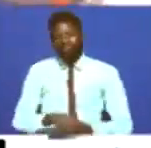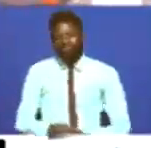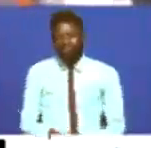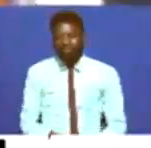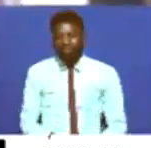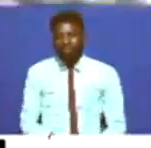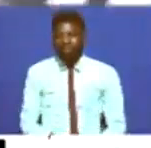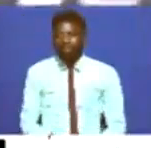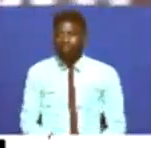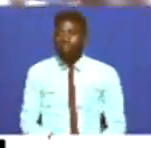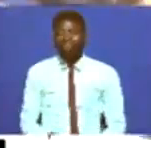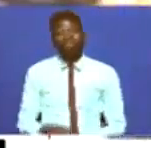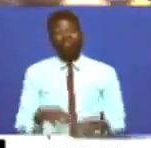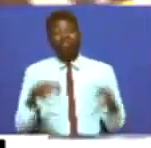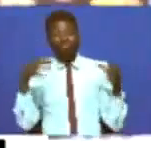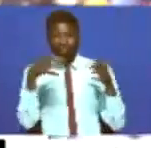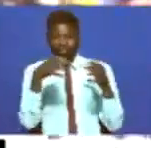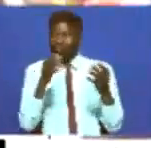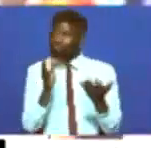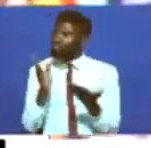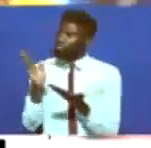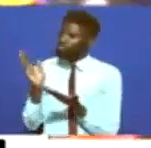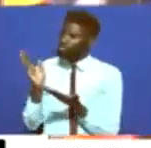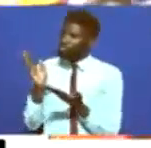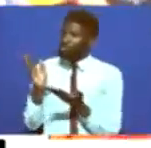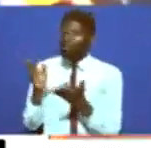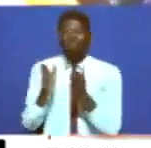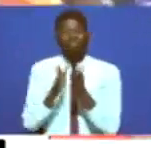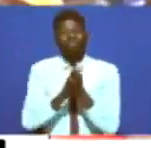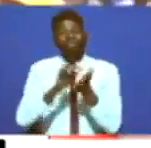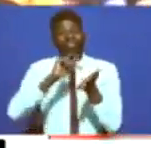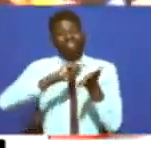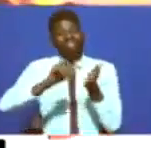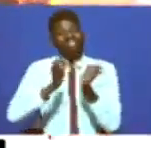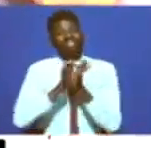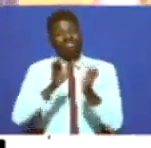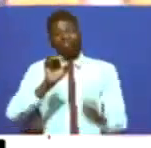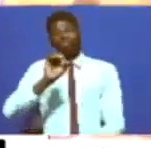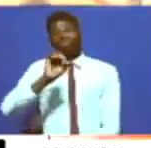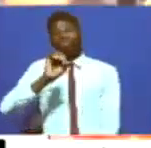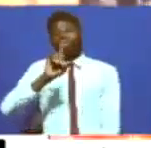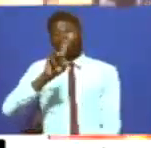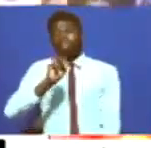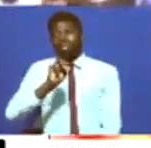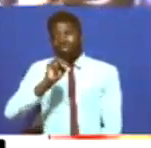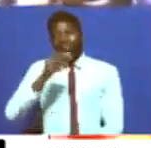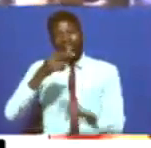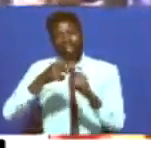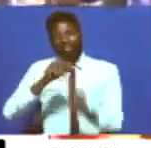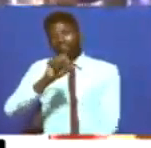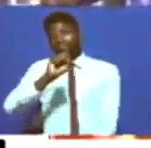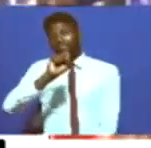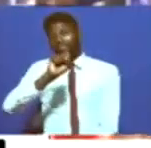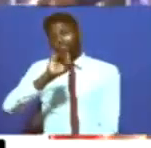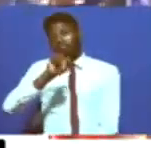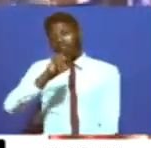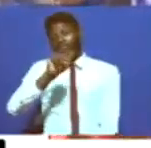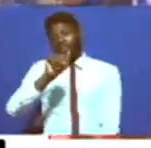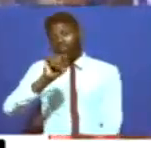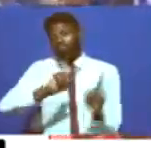Kundi hilo likiongozwa na katibu mkuu wa chama cha ODM Edwin Sifuna lilizuru maeneo ya Makadara na